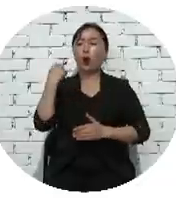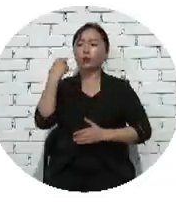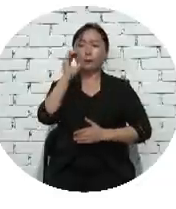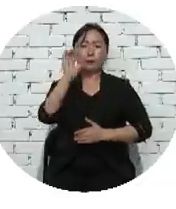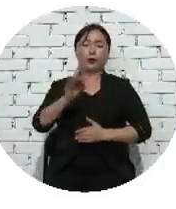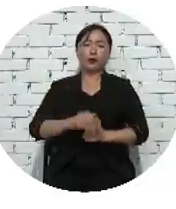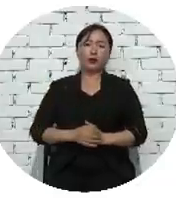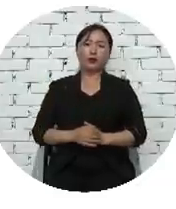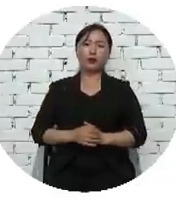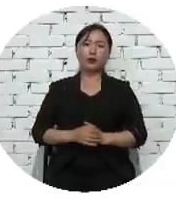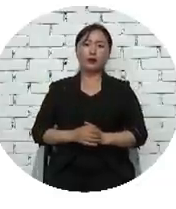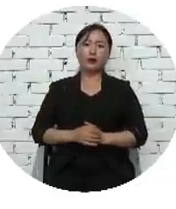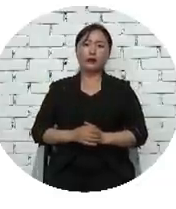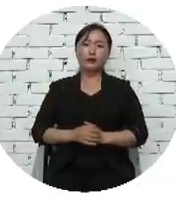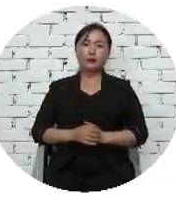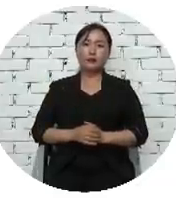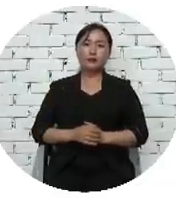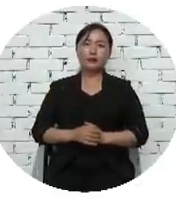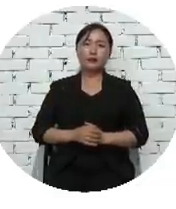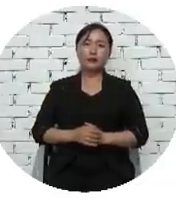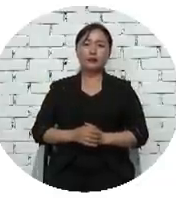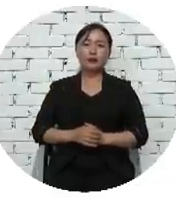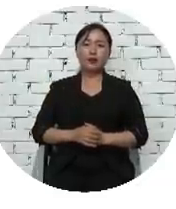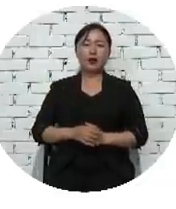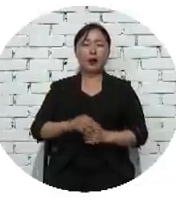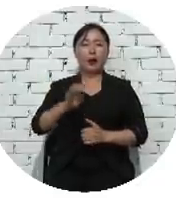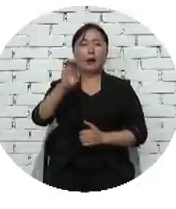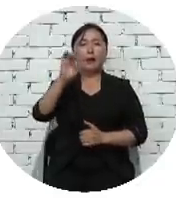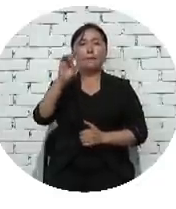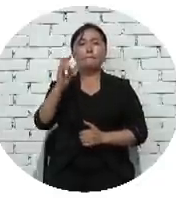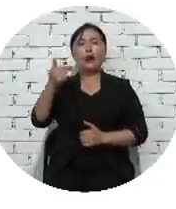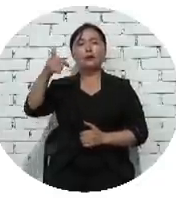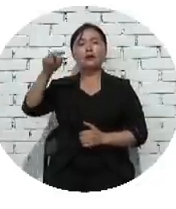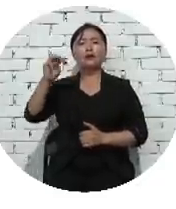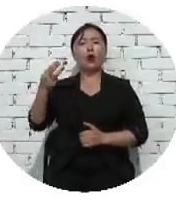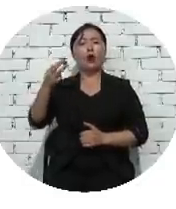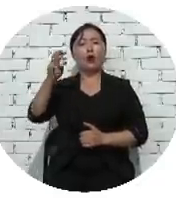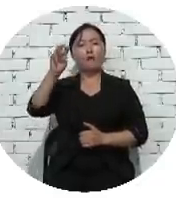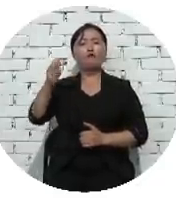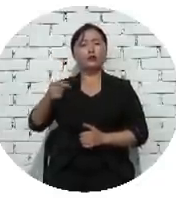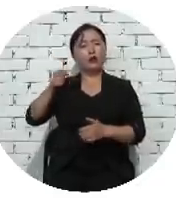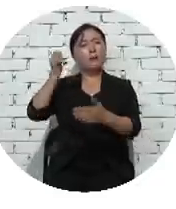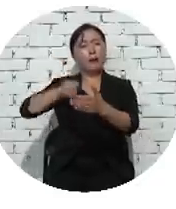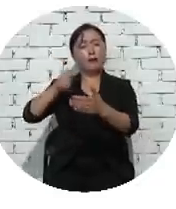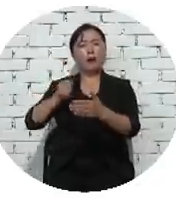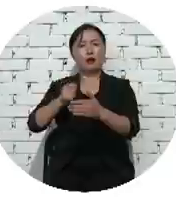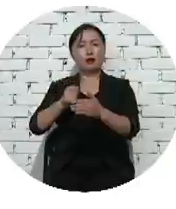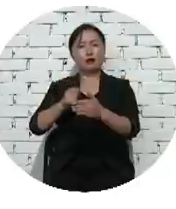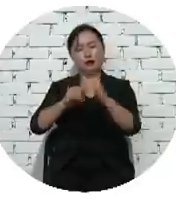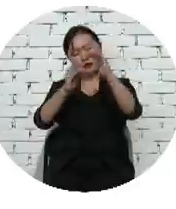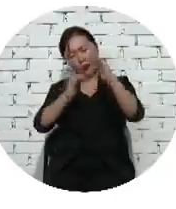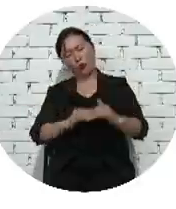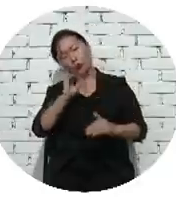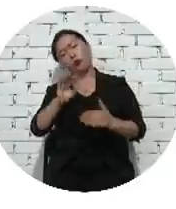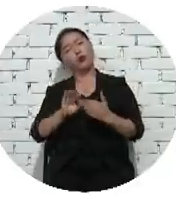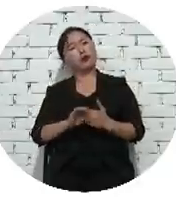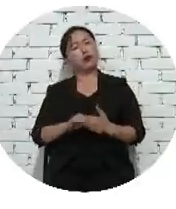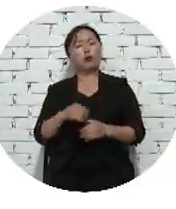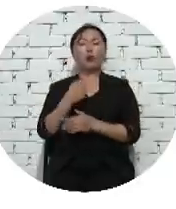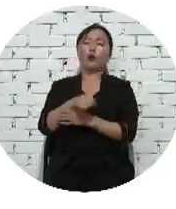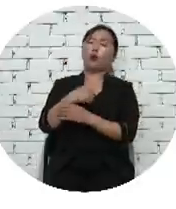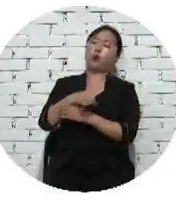보니까 무슨 뭐 어? 무슨 판결문에 대해서도 좀 의혹이 많이 가고 그리고 저 자신이 이런 거를